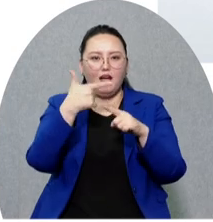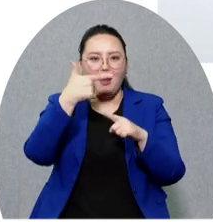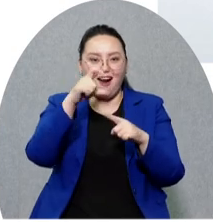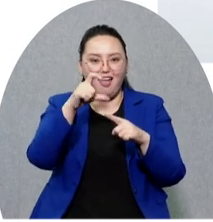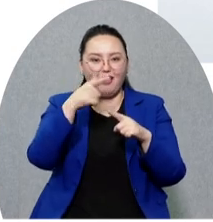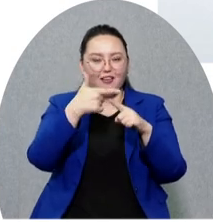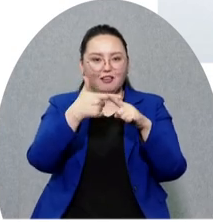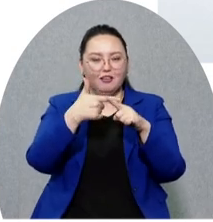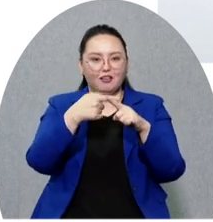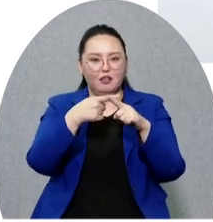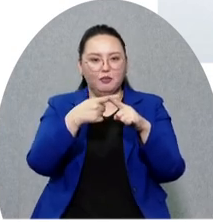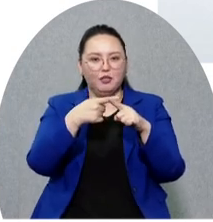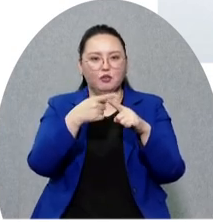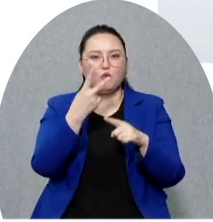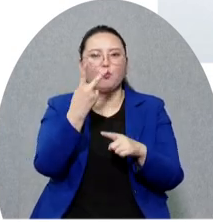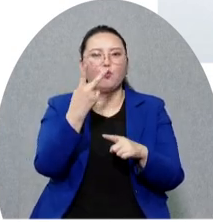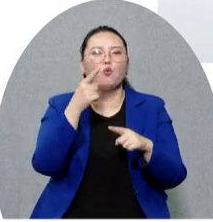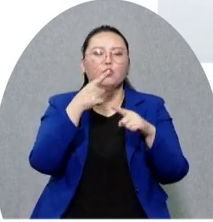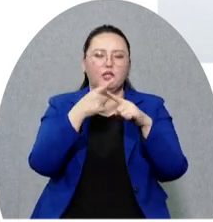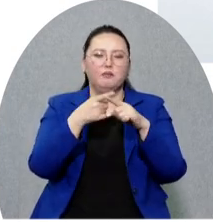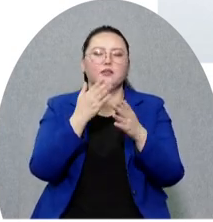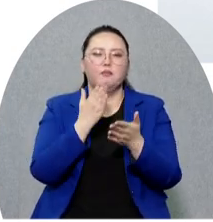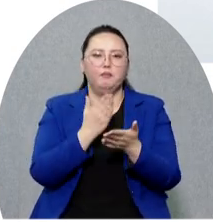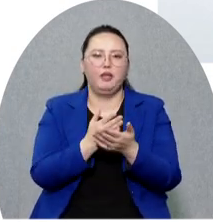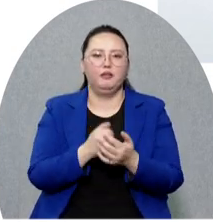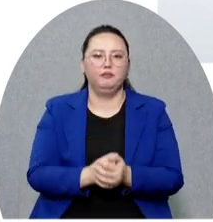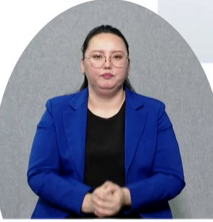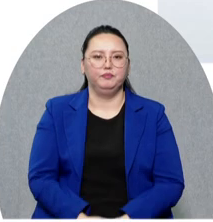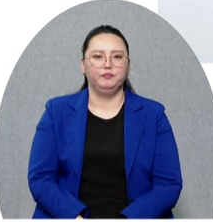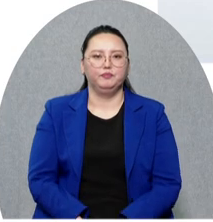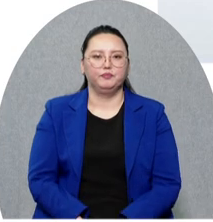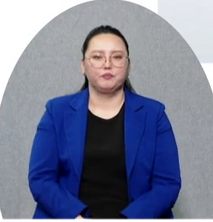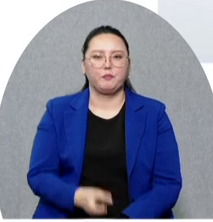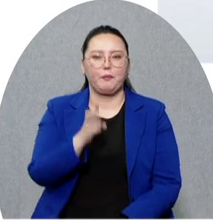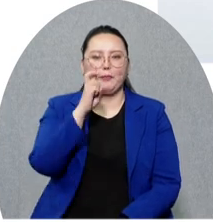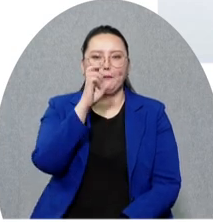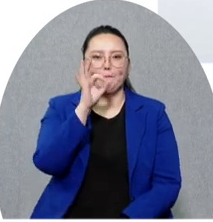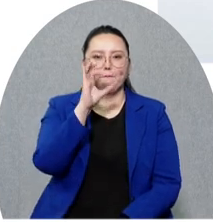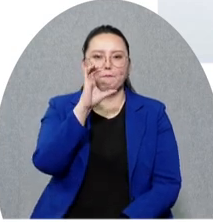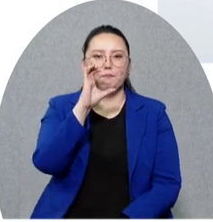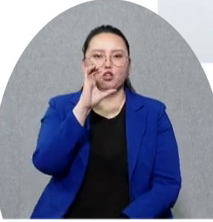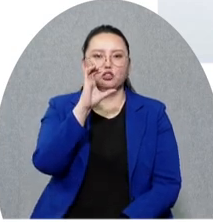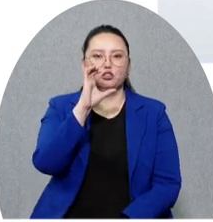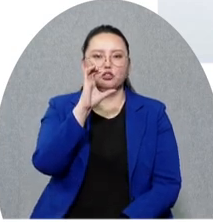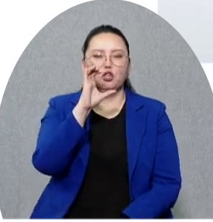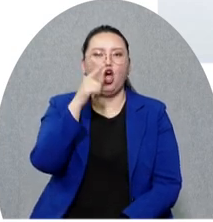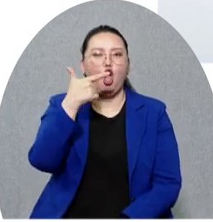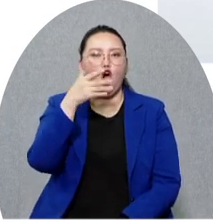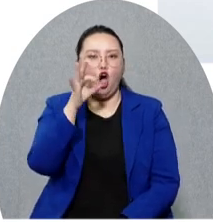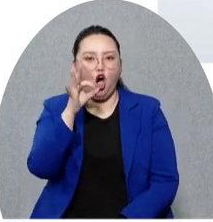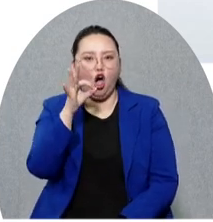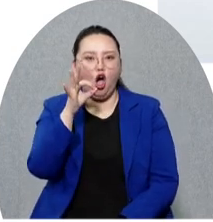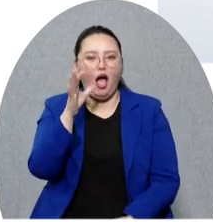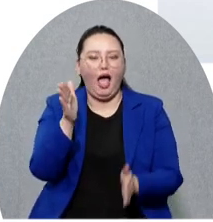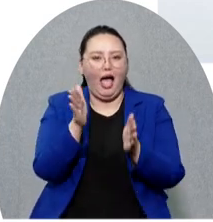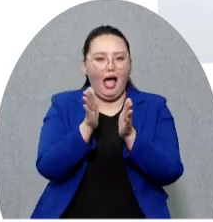үг мөн л адилхан холбох гүшгийн дүрмээр босох суух гэсэн утгатай үгэн дээр мөн одоо